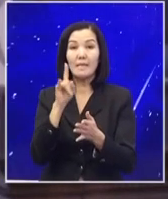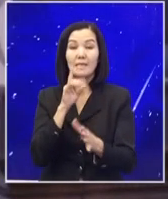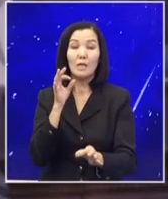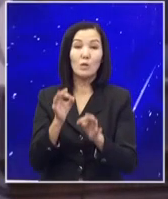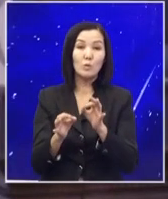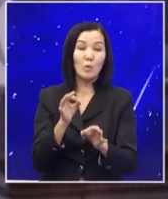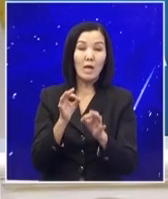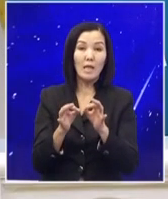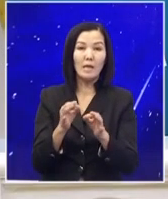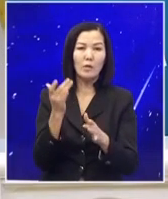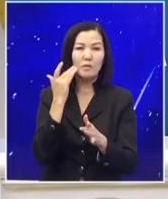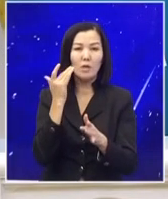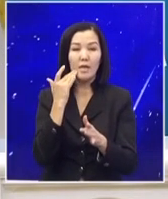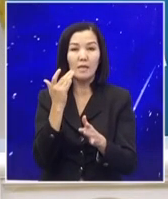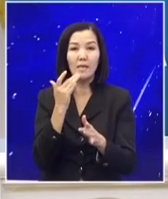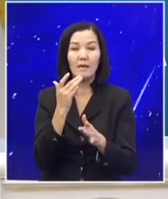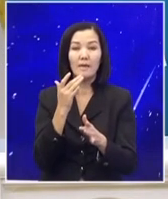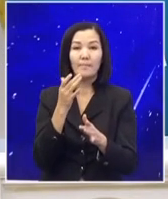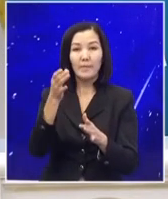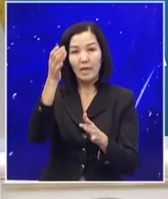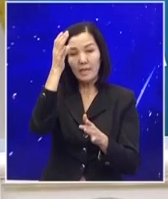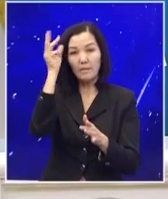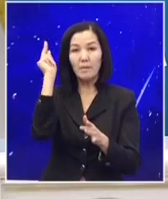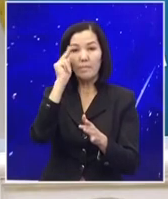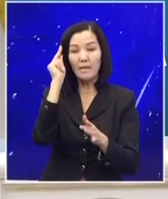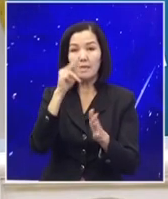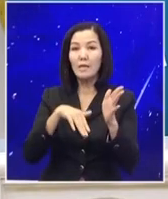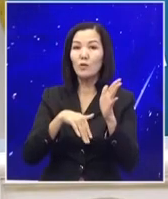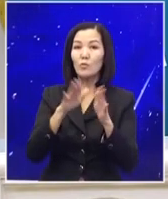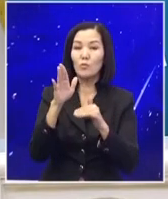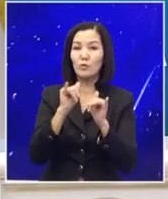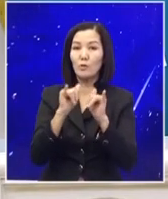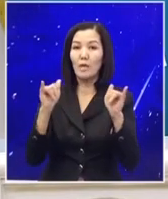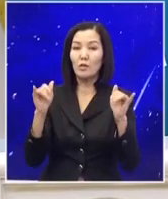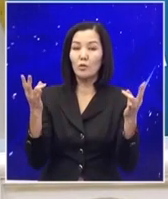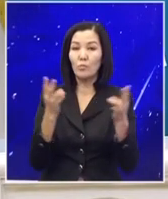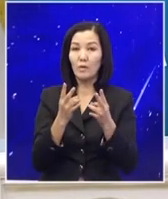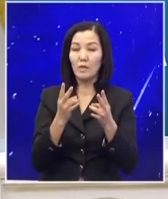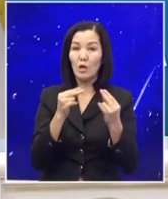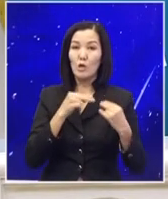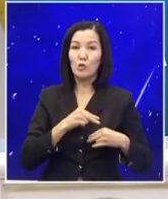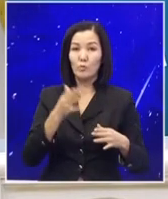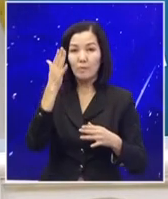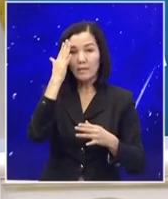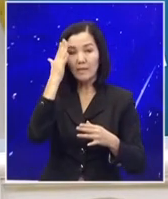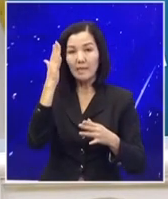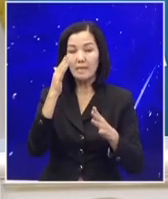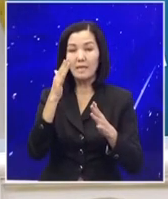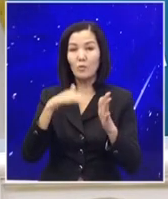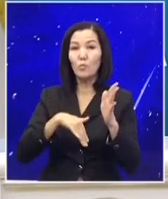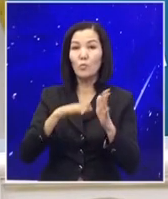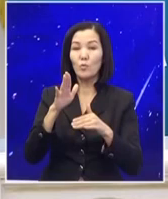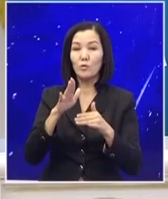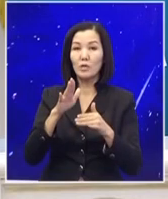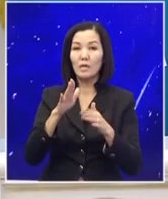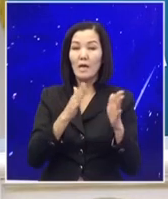судьялары ұдайы түрде кәсіби біліктіліктерін артырып, жұмыс тәсілдерін жетілдіріп,